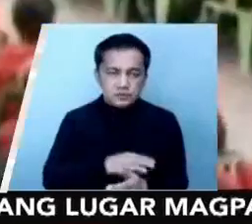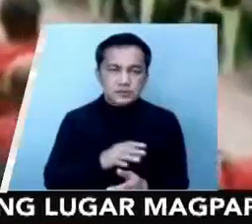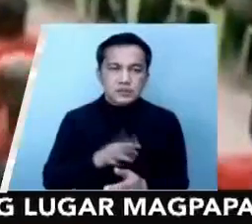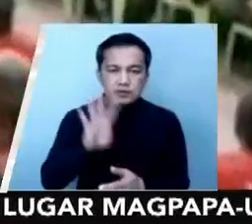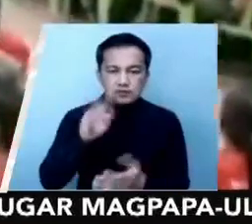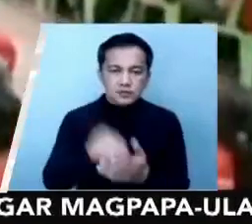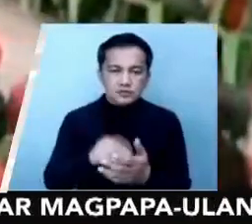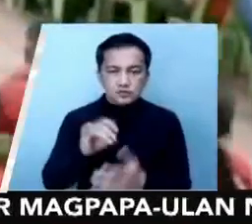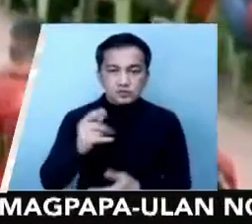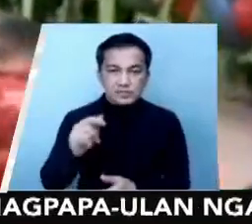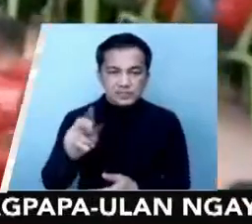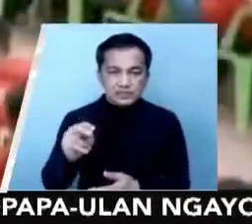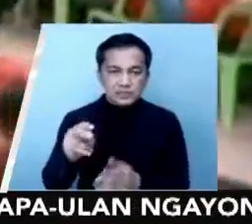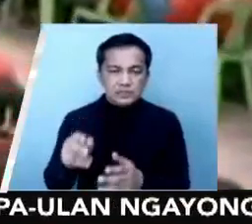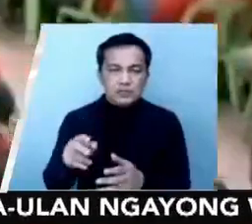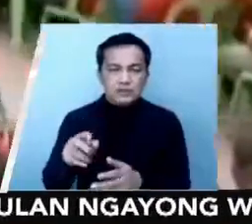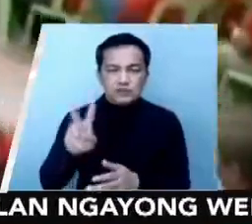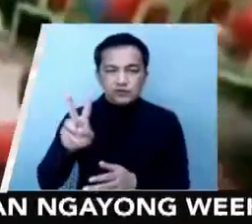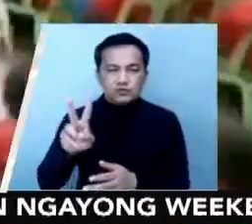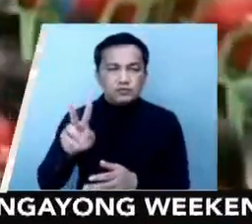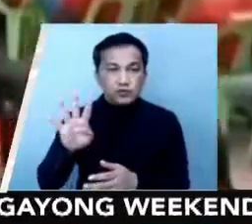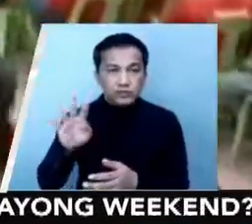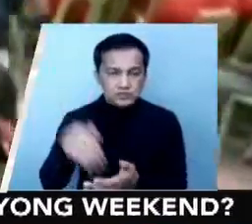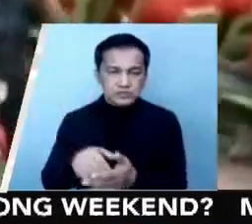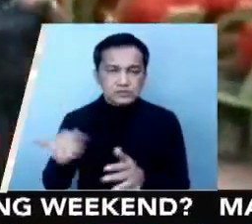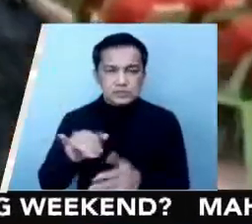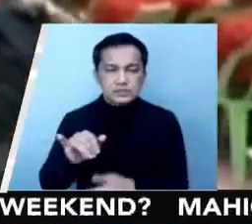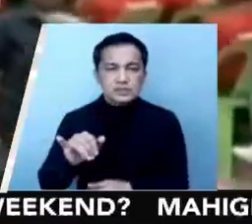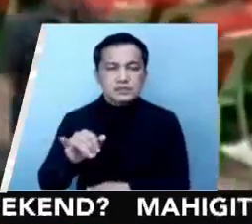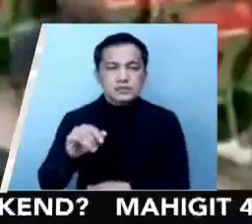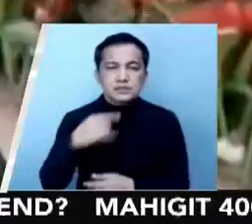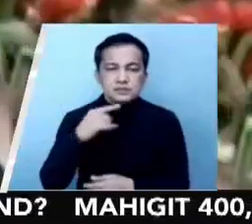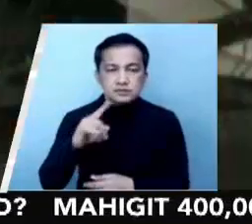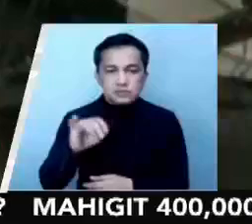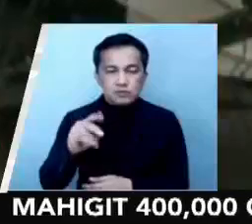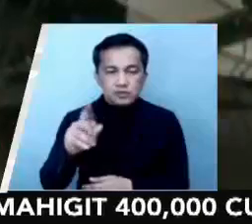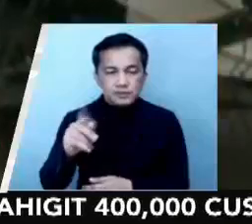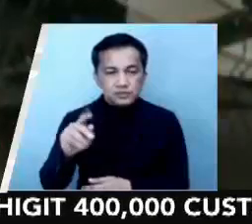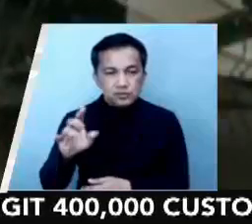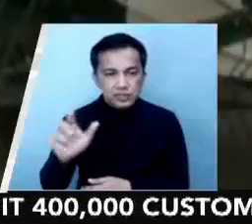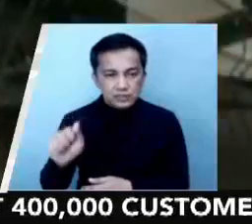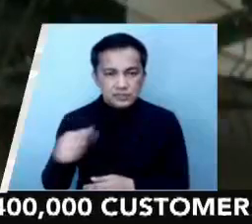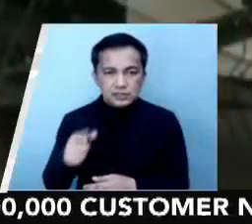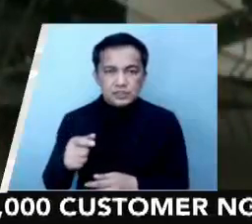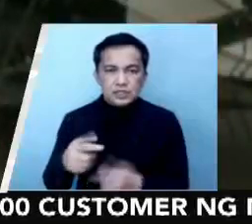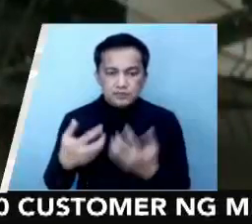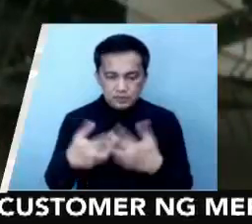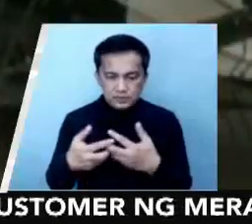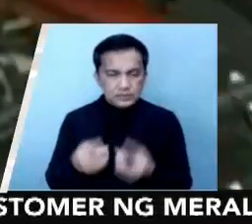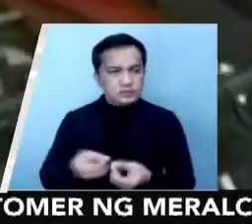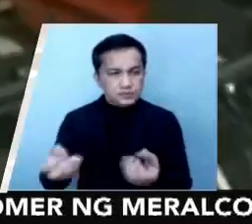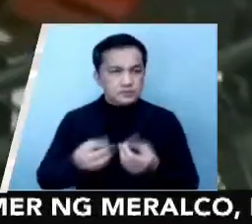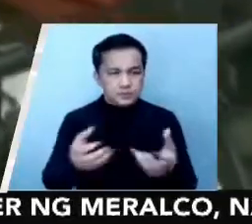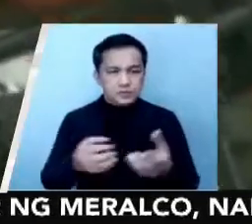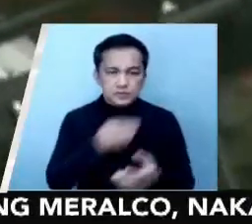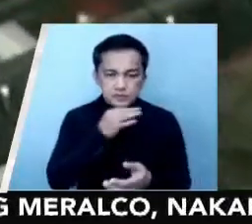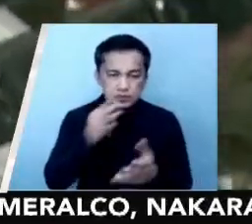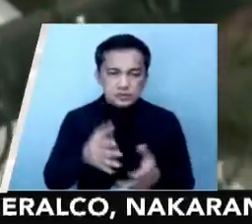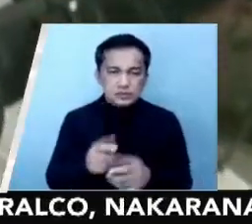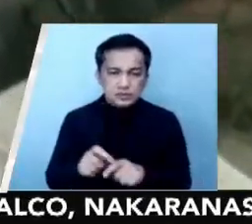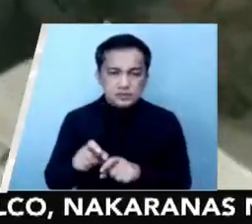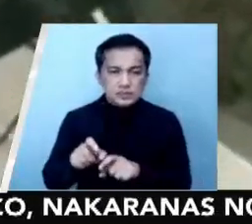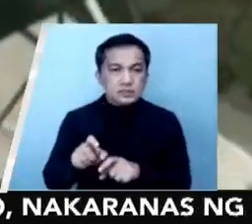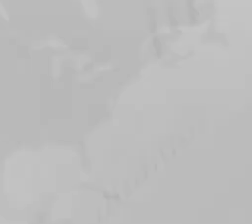sa Zamboanga Peninsula. Nabahagi rin ng 15 milyong pisong halaga na mga makinarya at gamit sa magsasaka o sa pagsasaka.